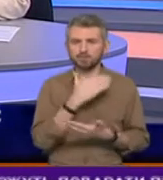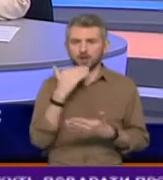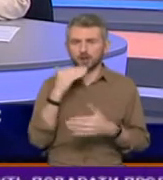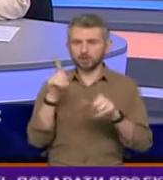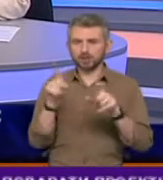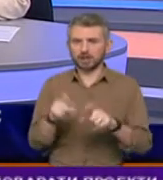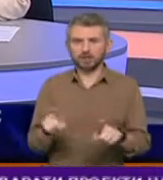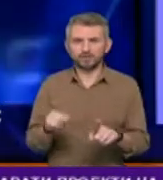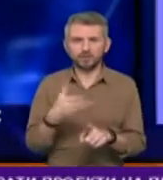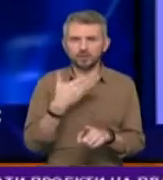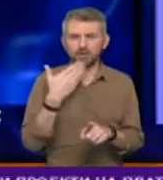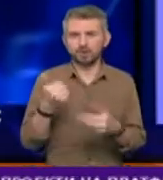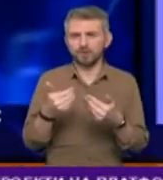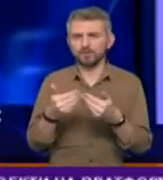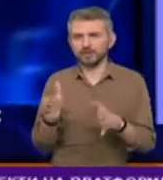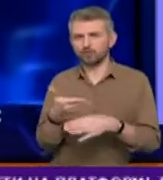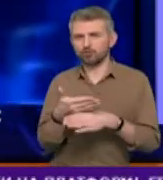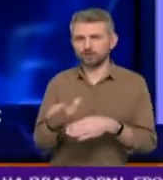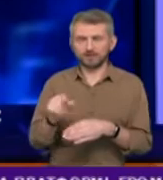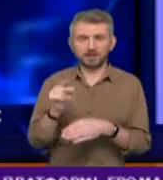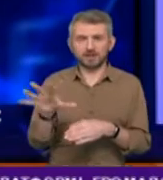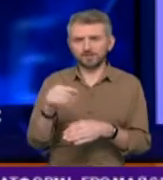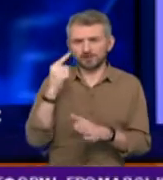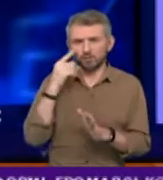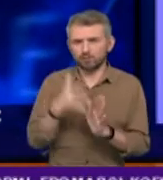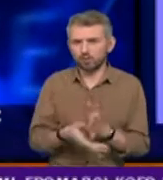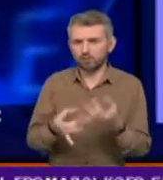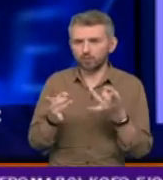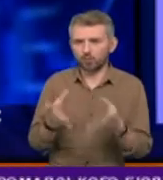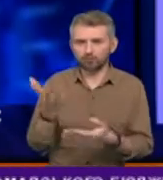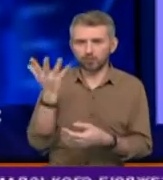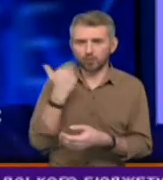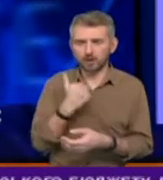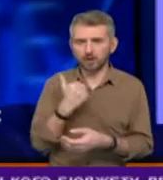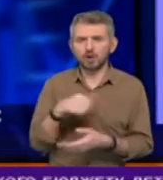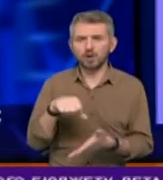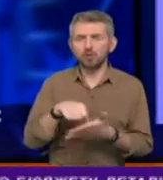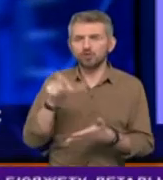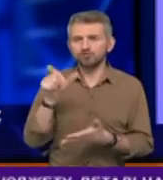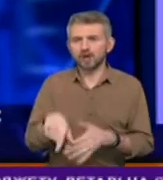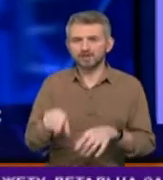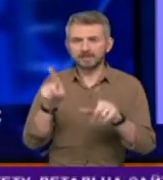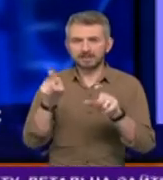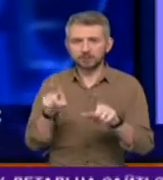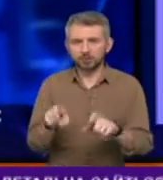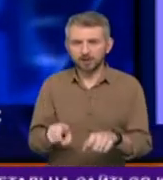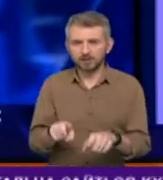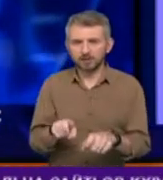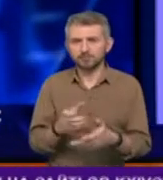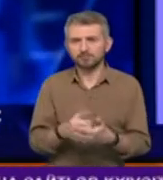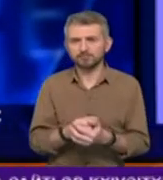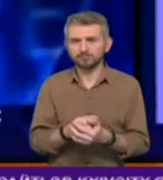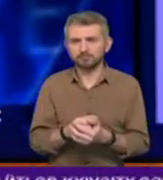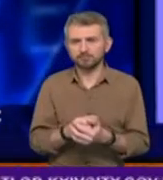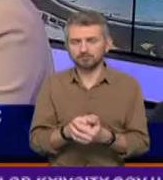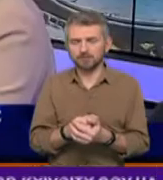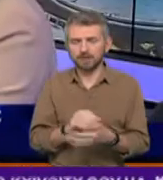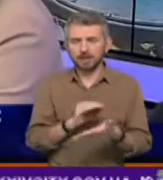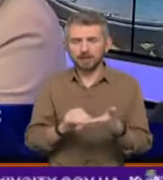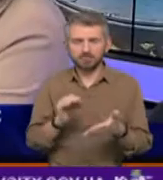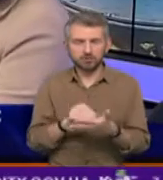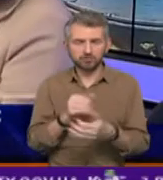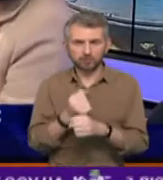хітове, що на цей рік, що на наступний? У нас є статистика вилучень і позбавлень права брати участь у зовнішньому незалежному оцінюванні.